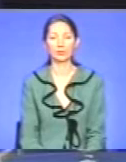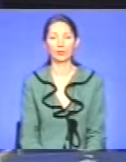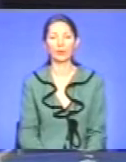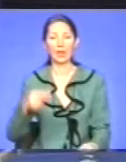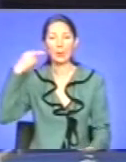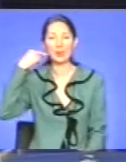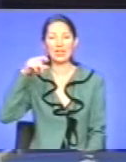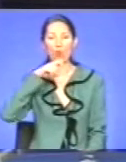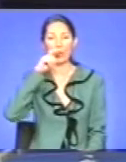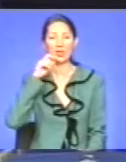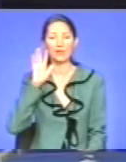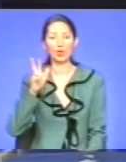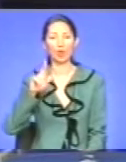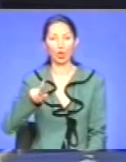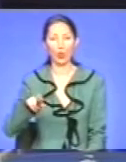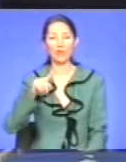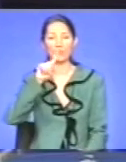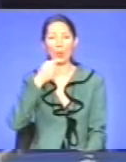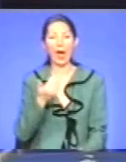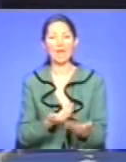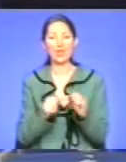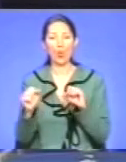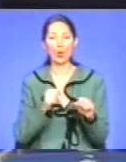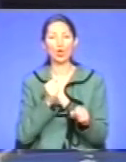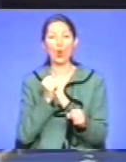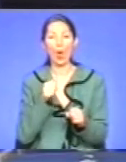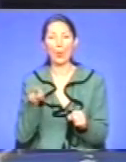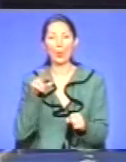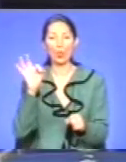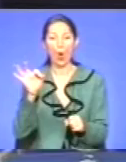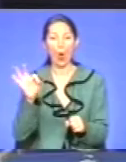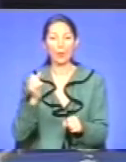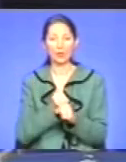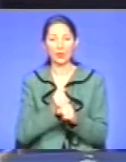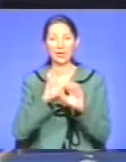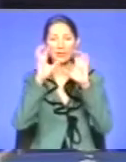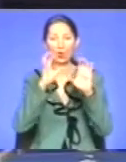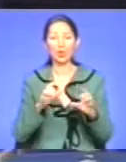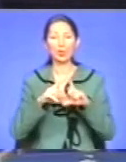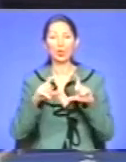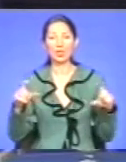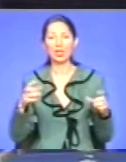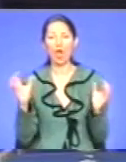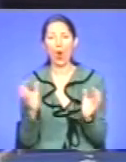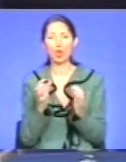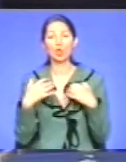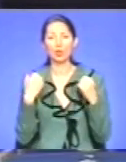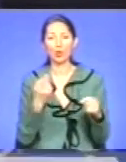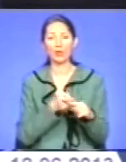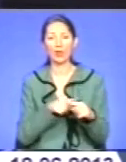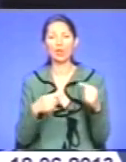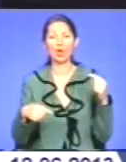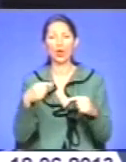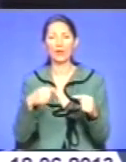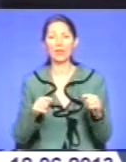Президент України Віктор Янукович вимагає від уряду доопрацювати закон про заклади охорони здоров'я, який регулюватиме правові